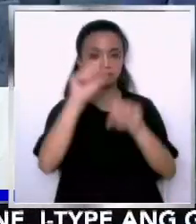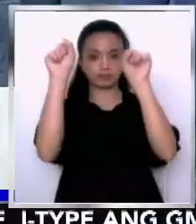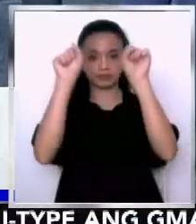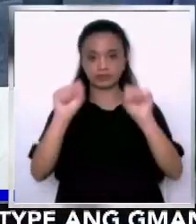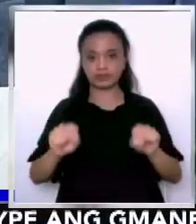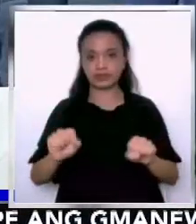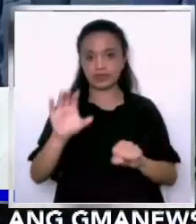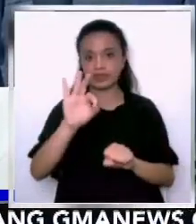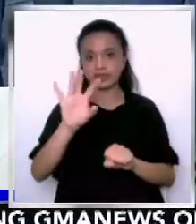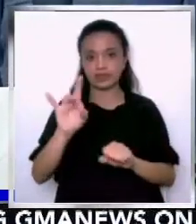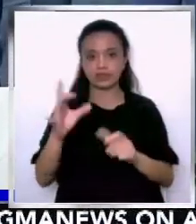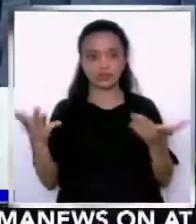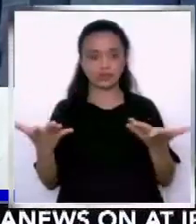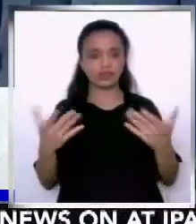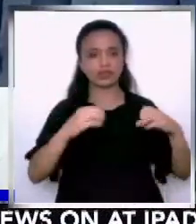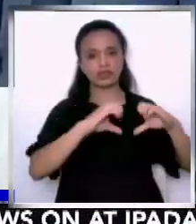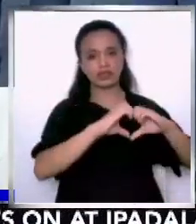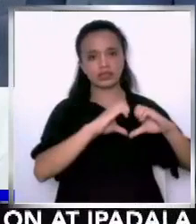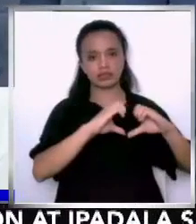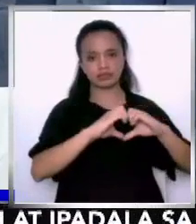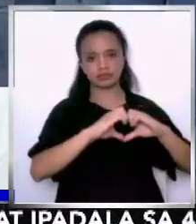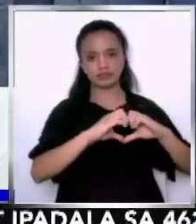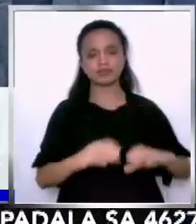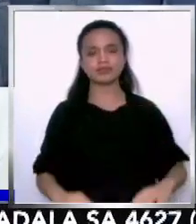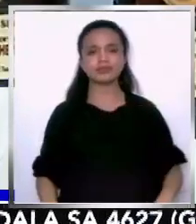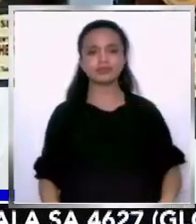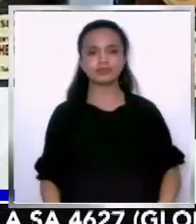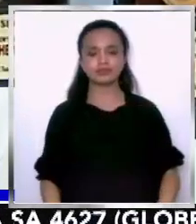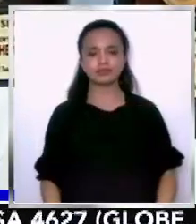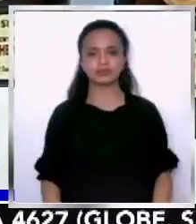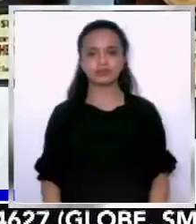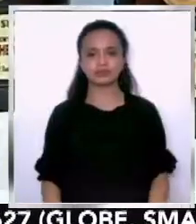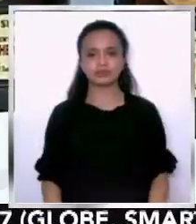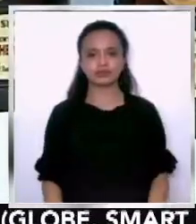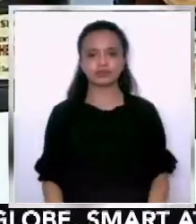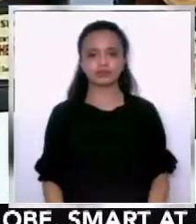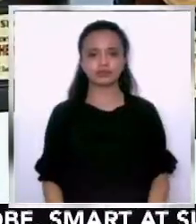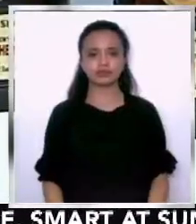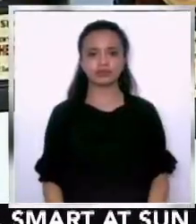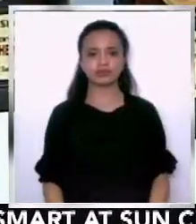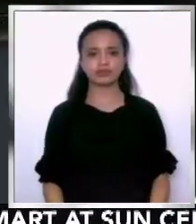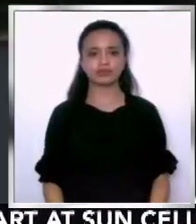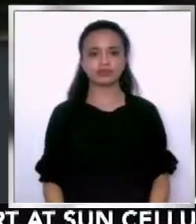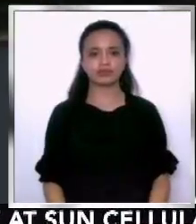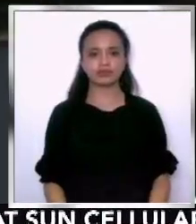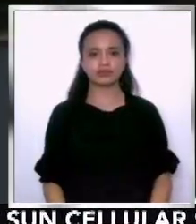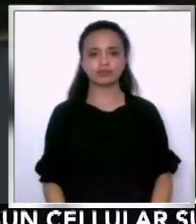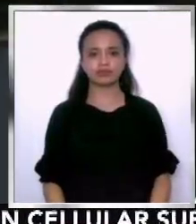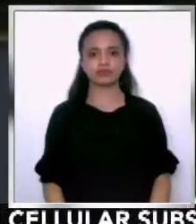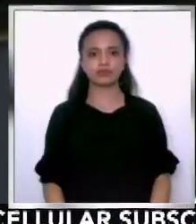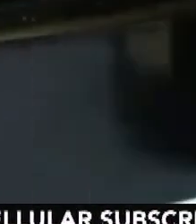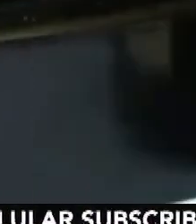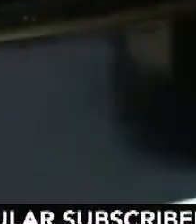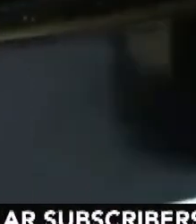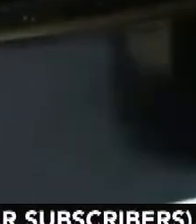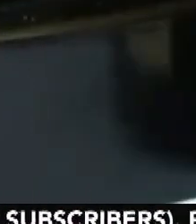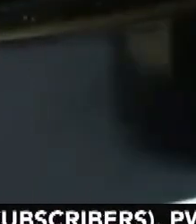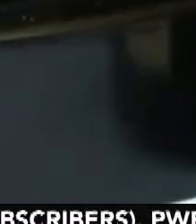sa GMA Network. JP Soriano, nakatutok, 24 Oras.